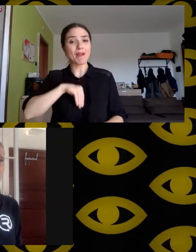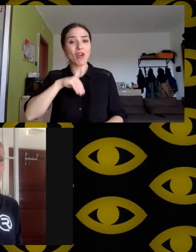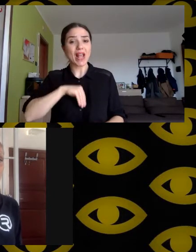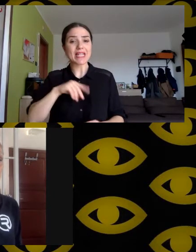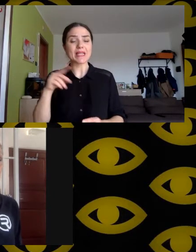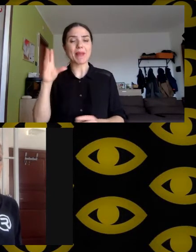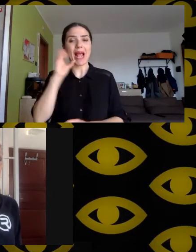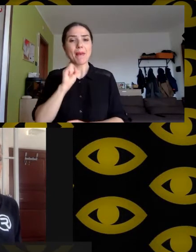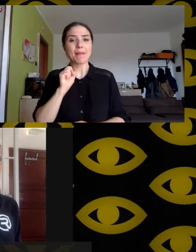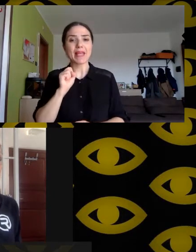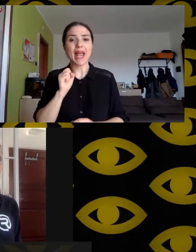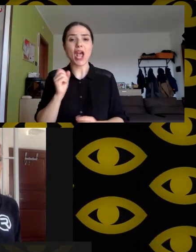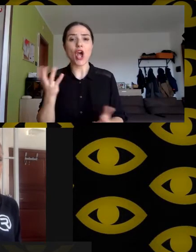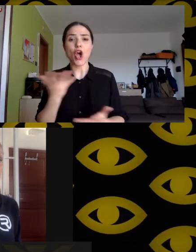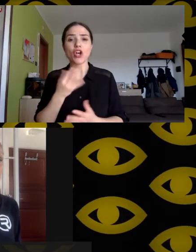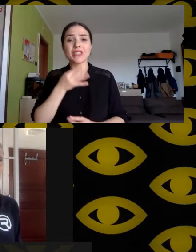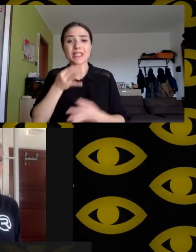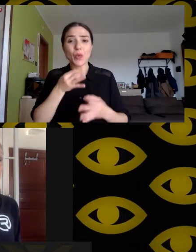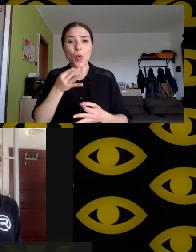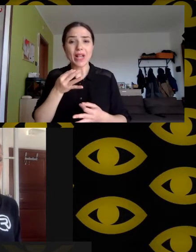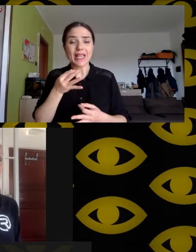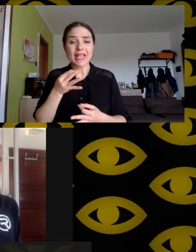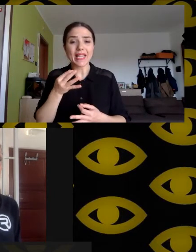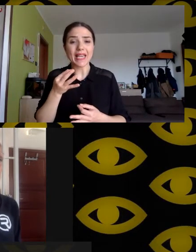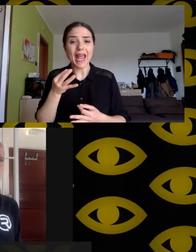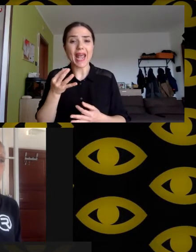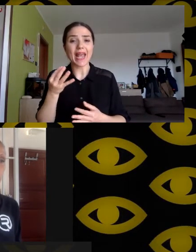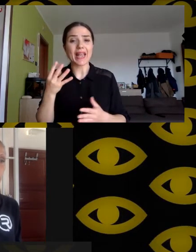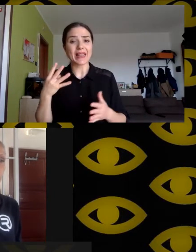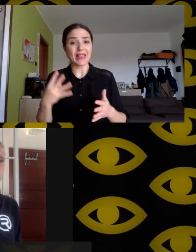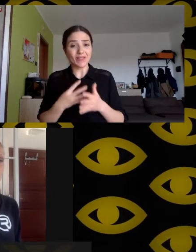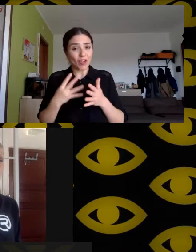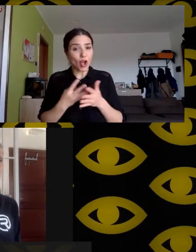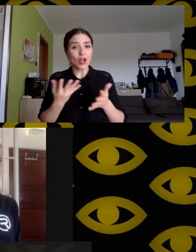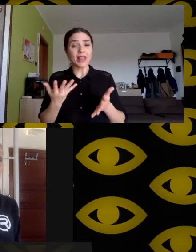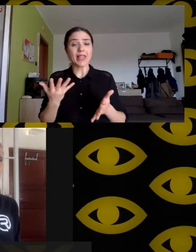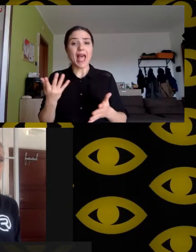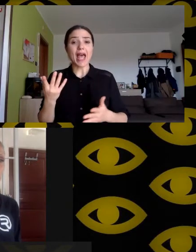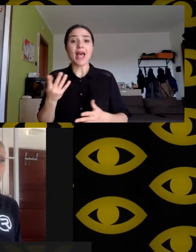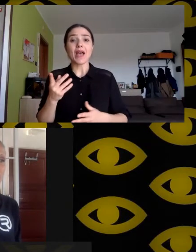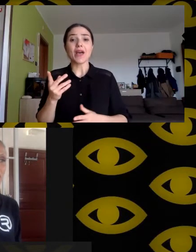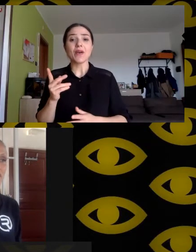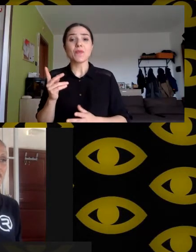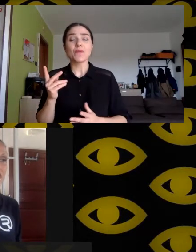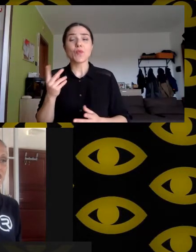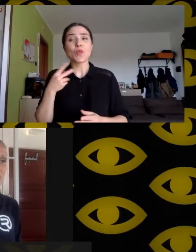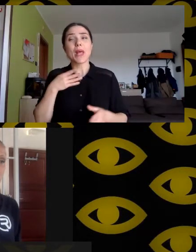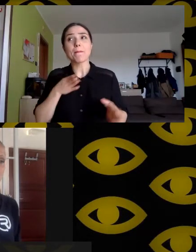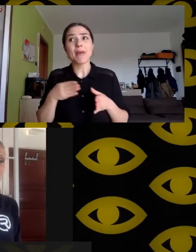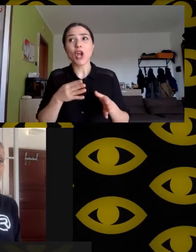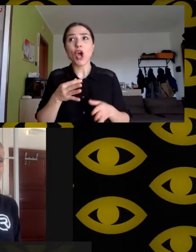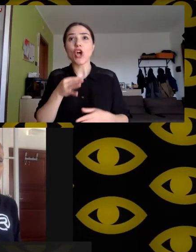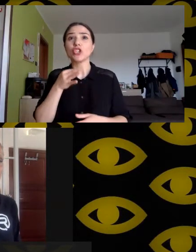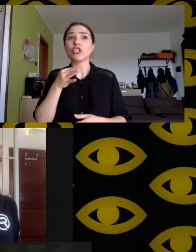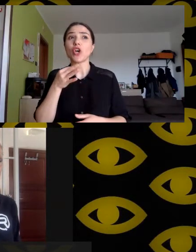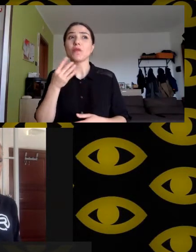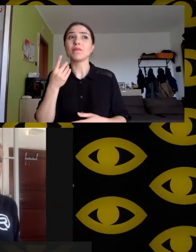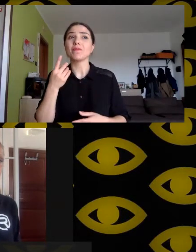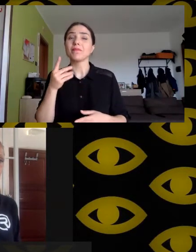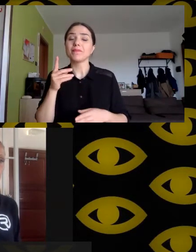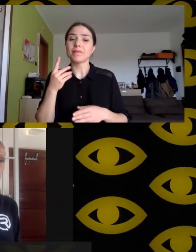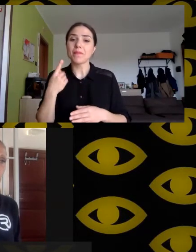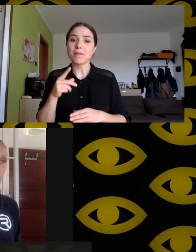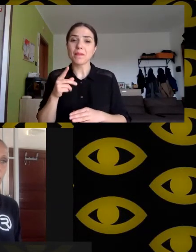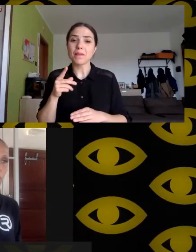poi andare a fare un percorso che ti permette di utilizzare uno degli strumenti su tutti, che vince sempre e che